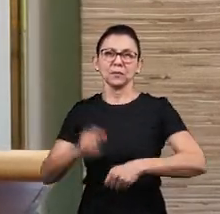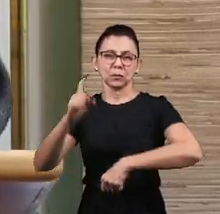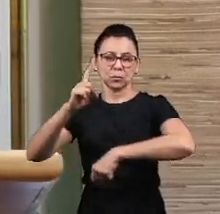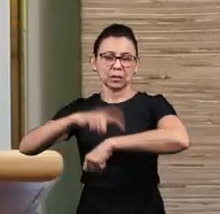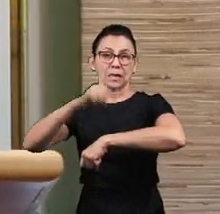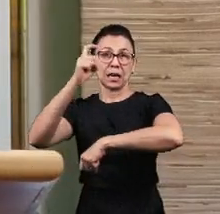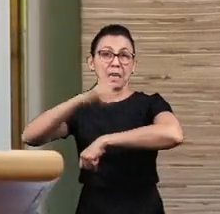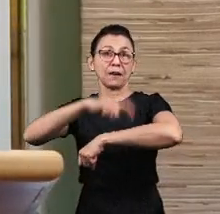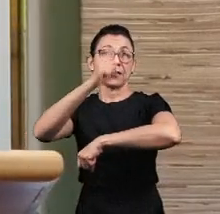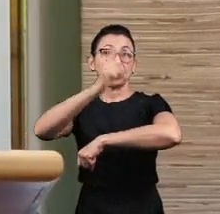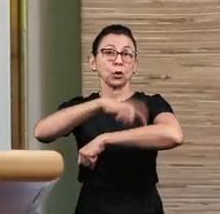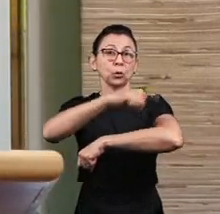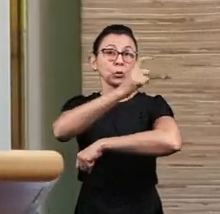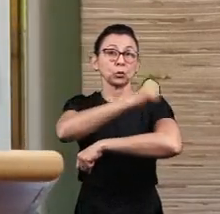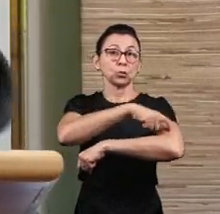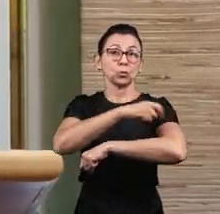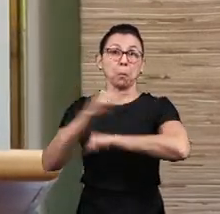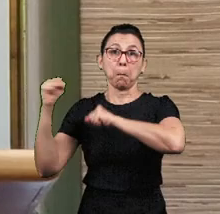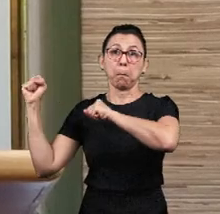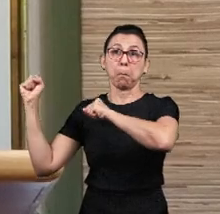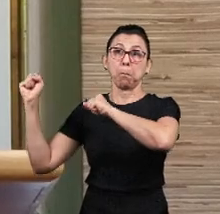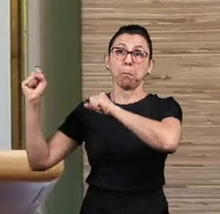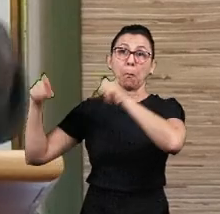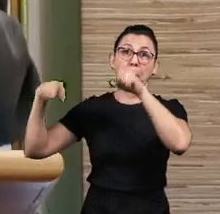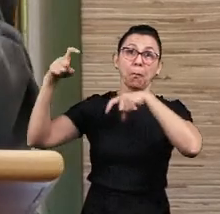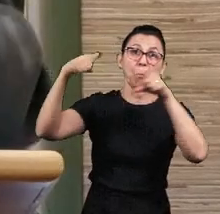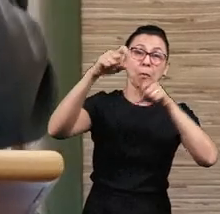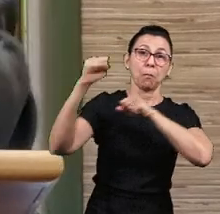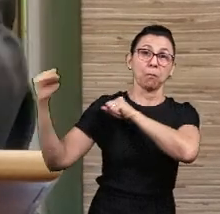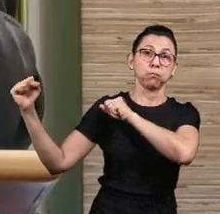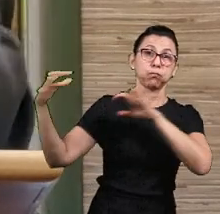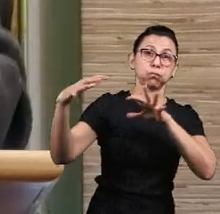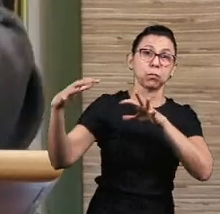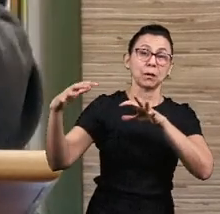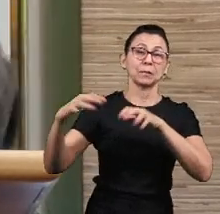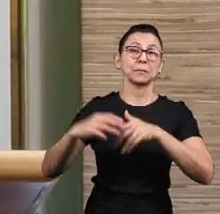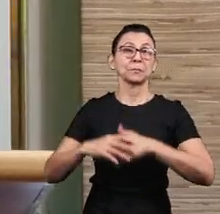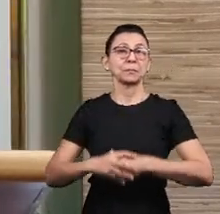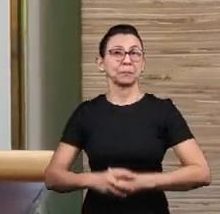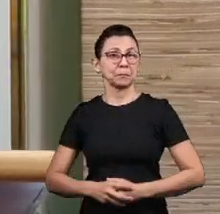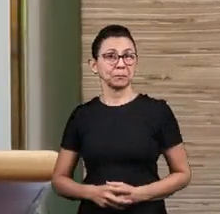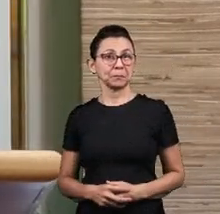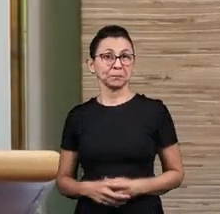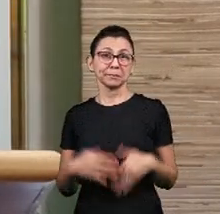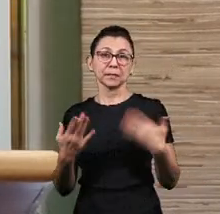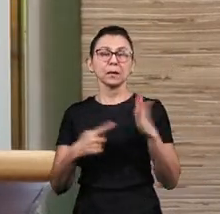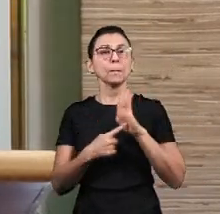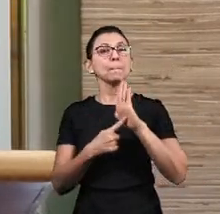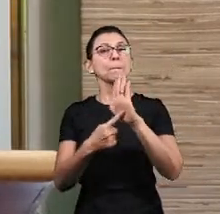pas en train de relier la plaie des sauterelles ici avec la plaie des sauterelles